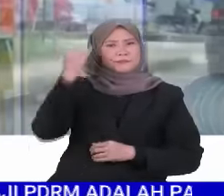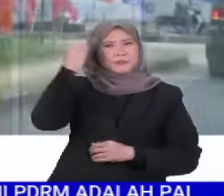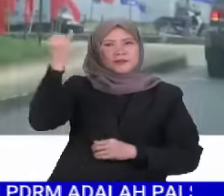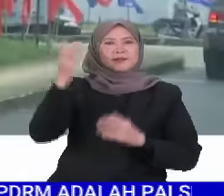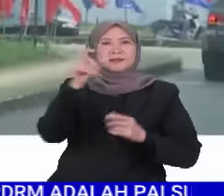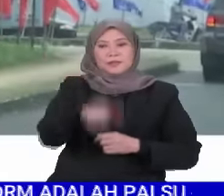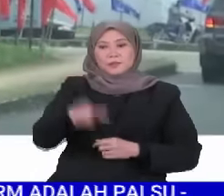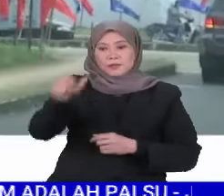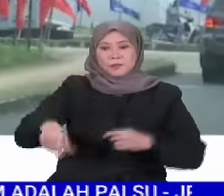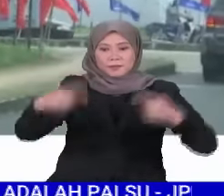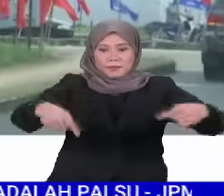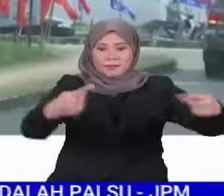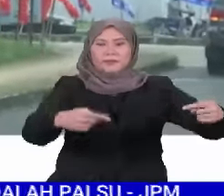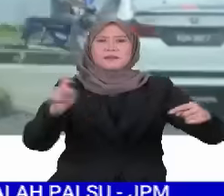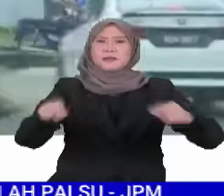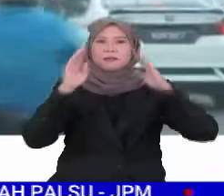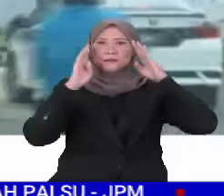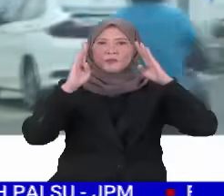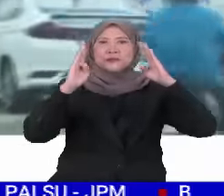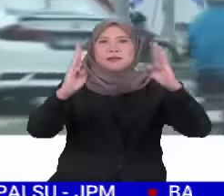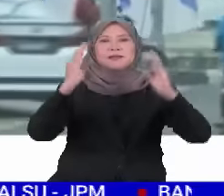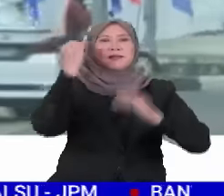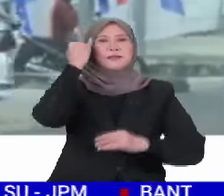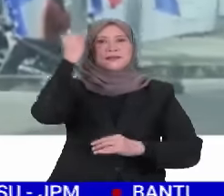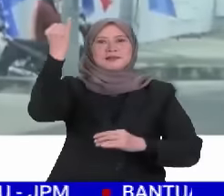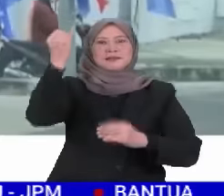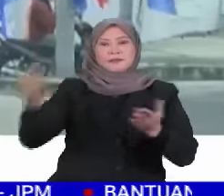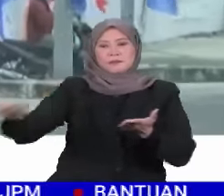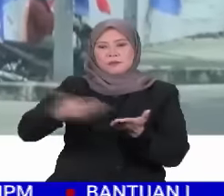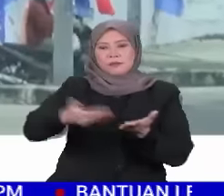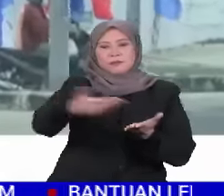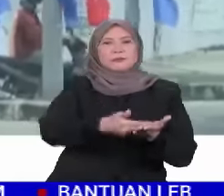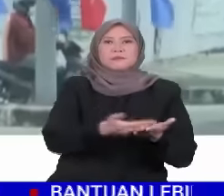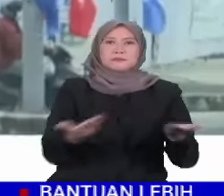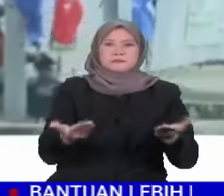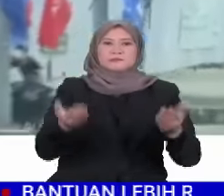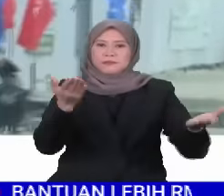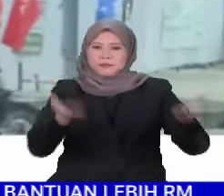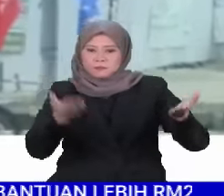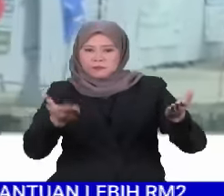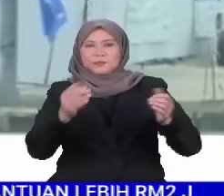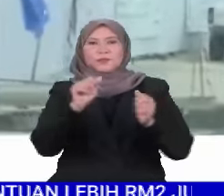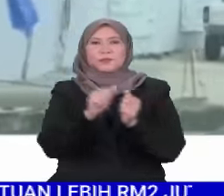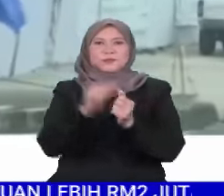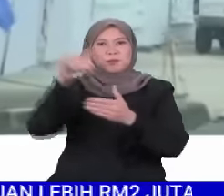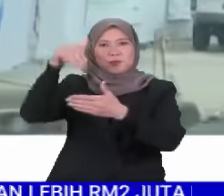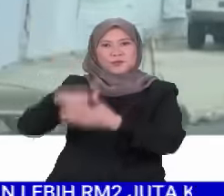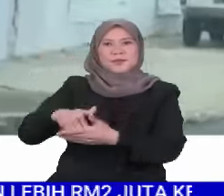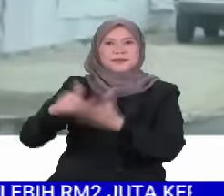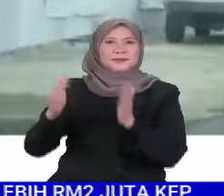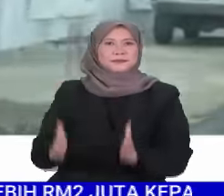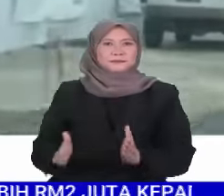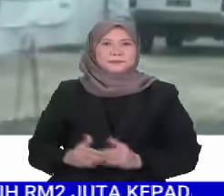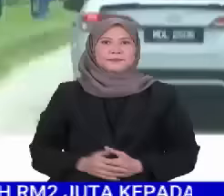calon-calon bertanding hanya perlu fokus kepada Aidil dan tawaran masing-masing untuk dipertimbangkan oleh pengundi